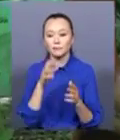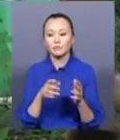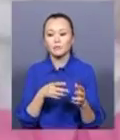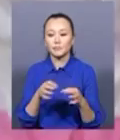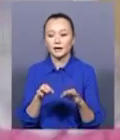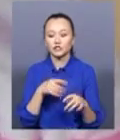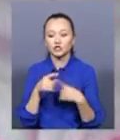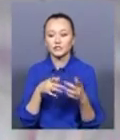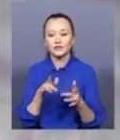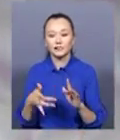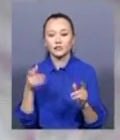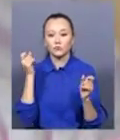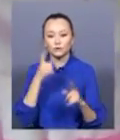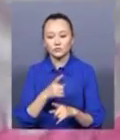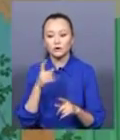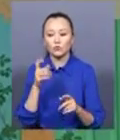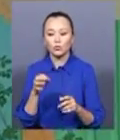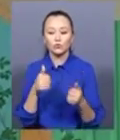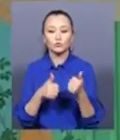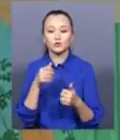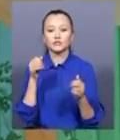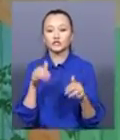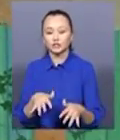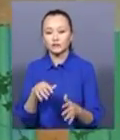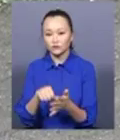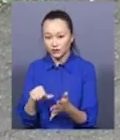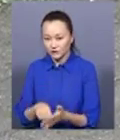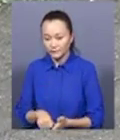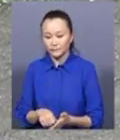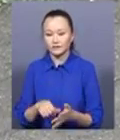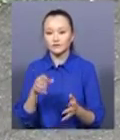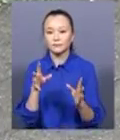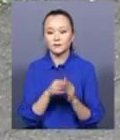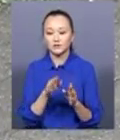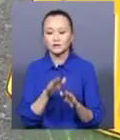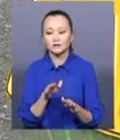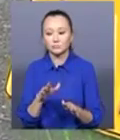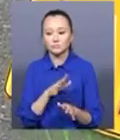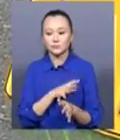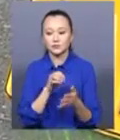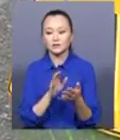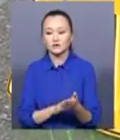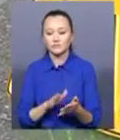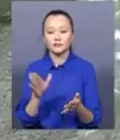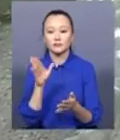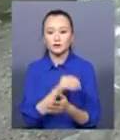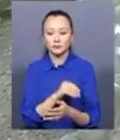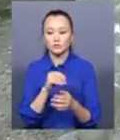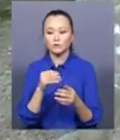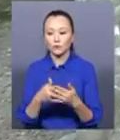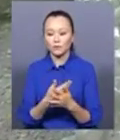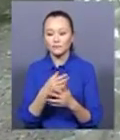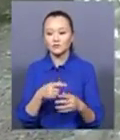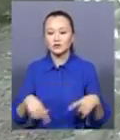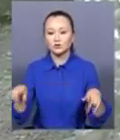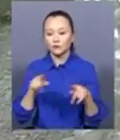непременно в нем поучаствовать. Вместе с детьми был составлен план новой территории, который девушка и отправила организаторам. В итоге